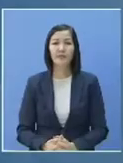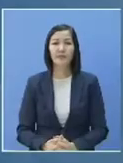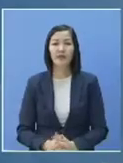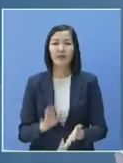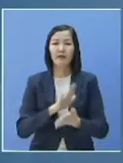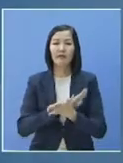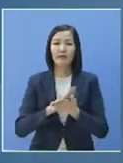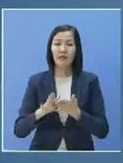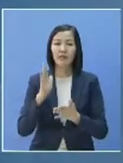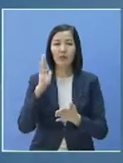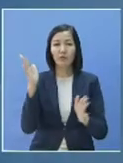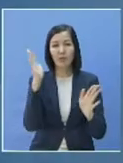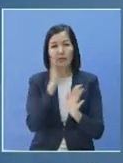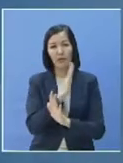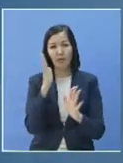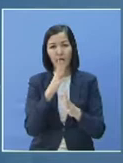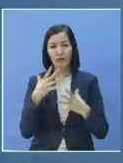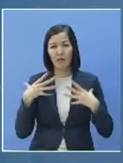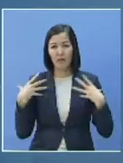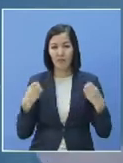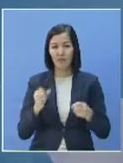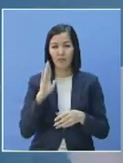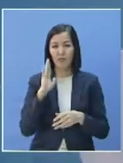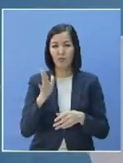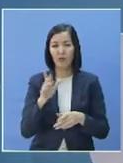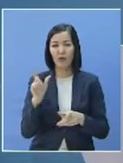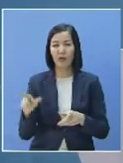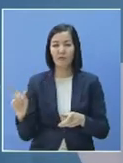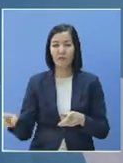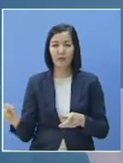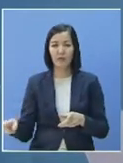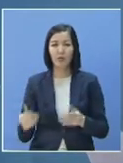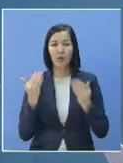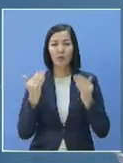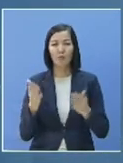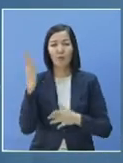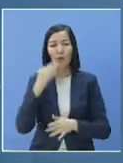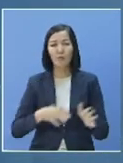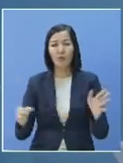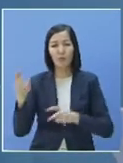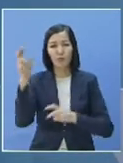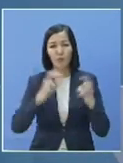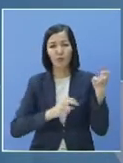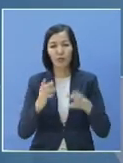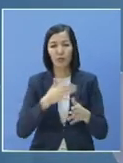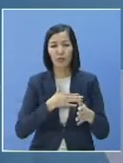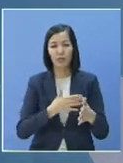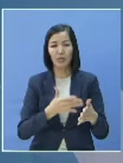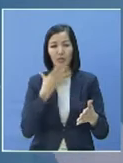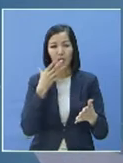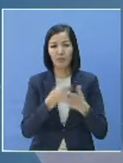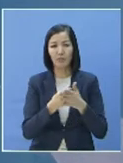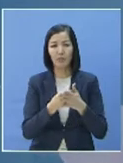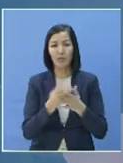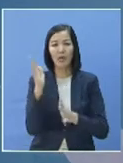Таза болса табиғат аман болар адамзат. Бүгінде Алматы облысы аймағында өндірістік орындар мен жекеменшік мекемелер